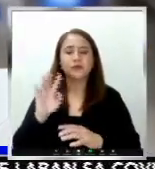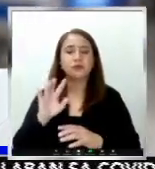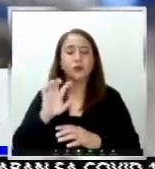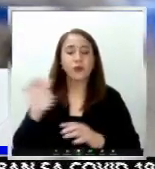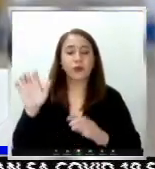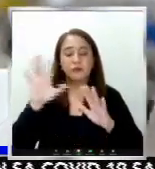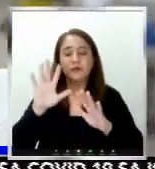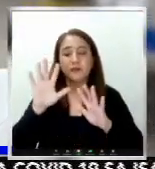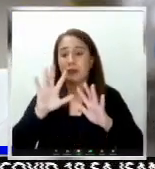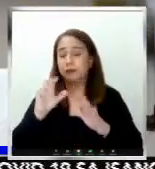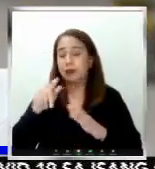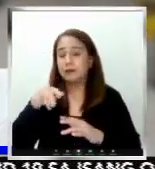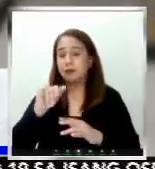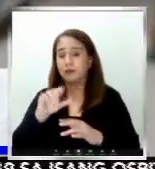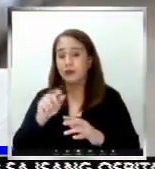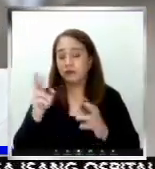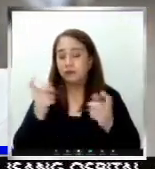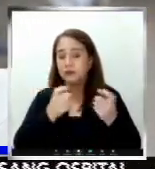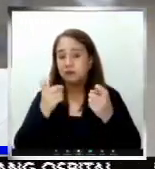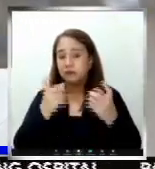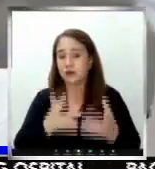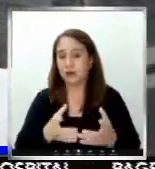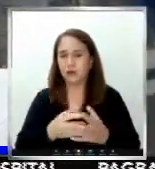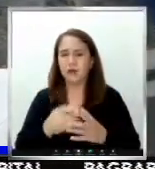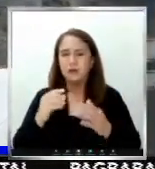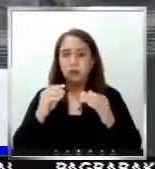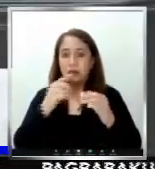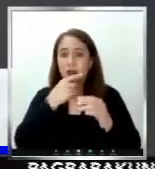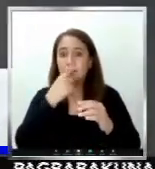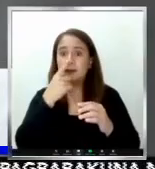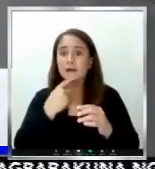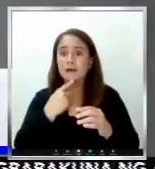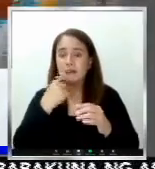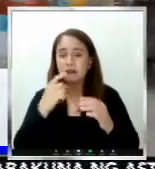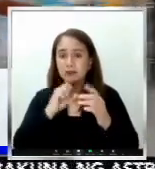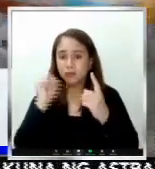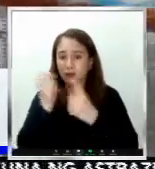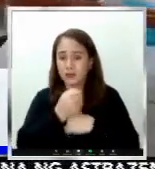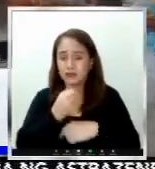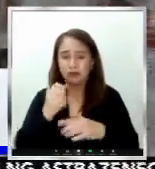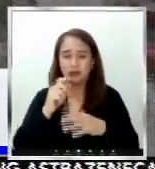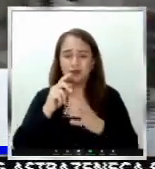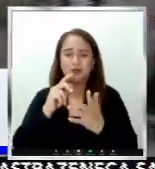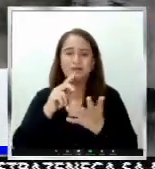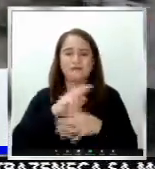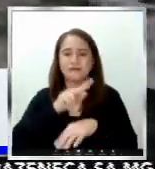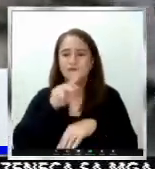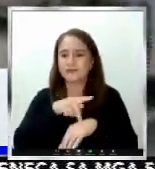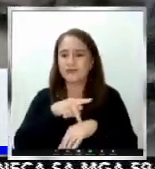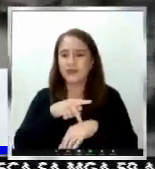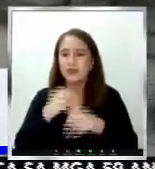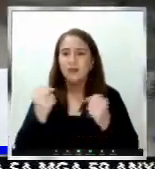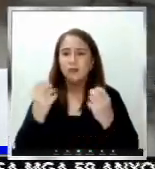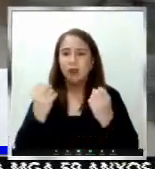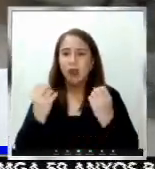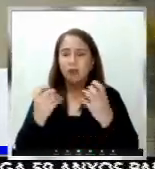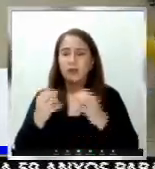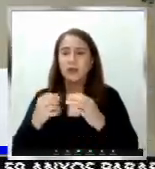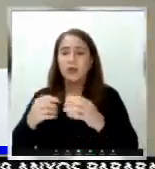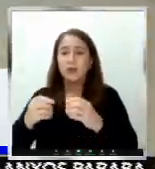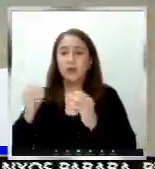dapat lumagpas sa anyay red line ang sitwasyon ng bansa kung saan mas maraming kaso ng sakit kumpara sa kapasidad ng healthcare